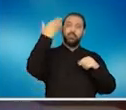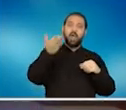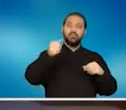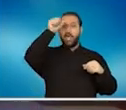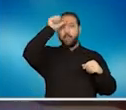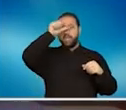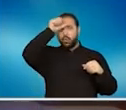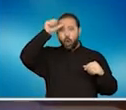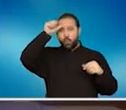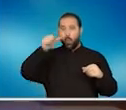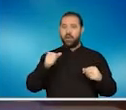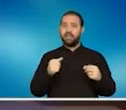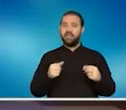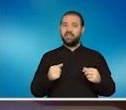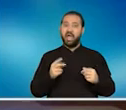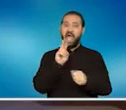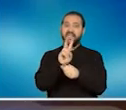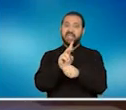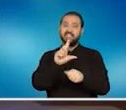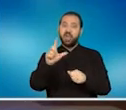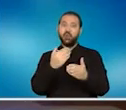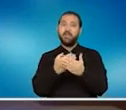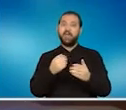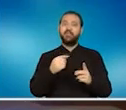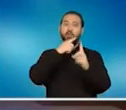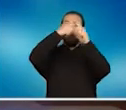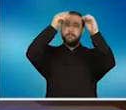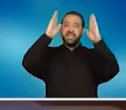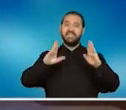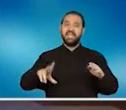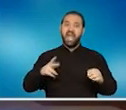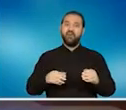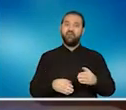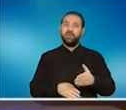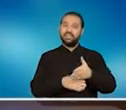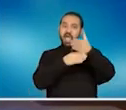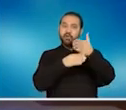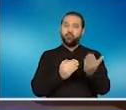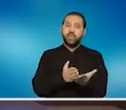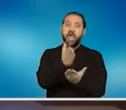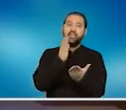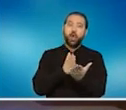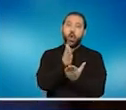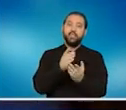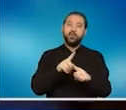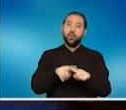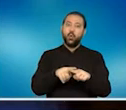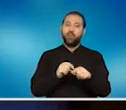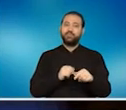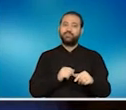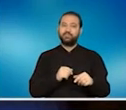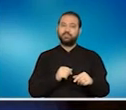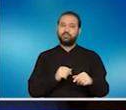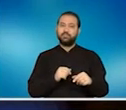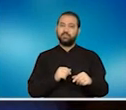mitropolit. Interesul lui față de biserică a fost dublat și susținut continuu cu